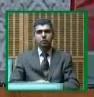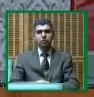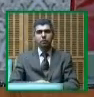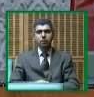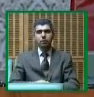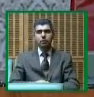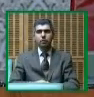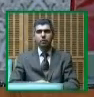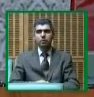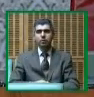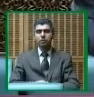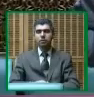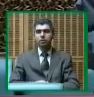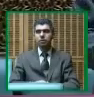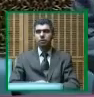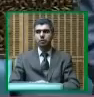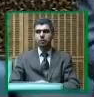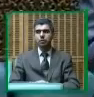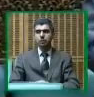تفضل أستاذ الرماح.